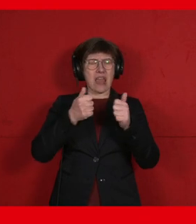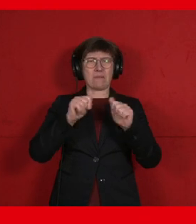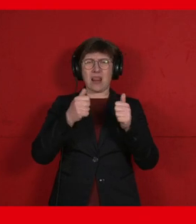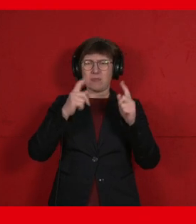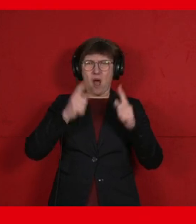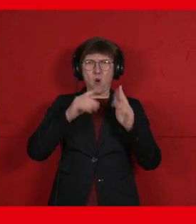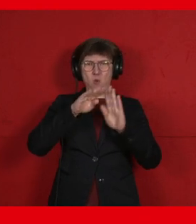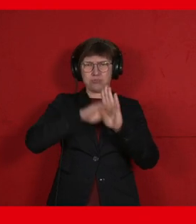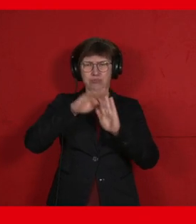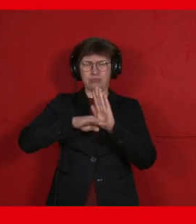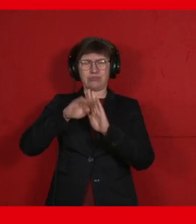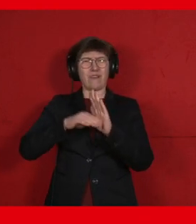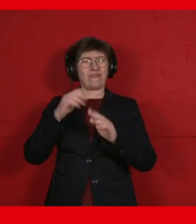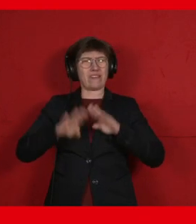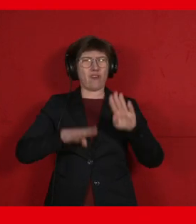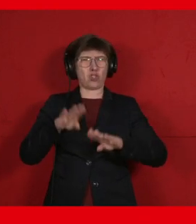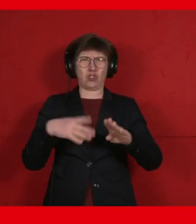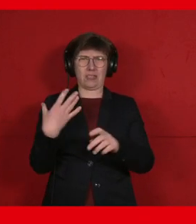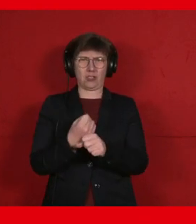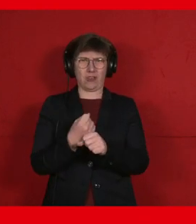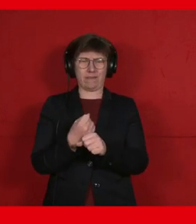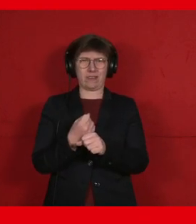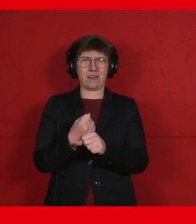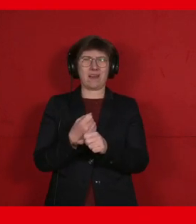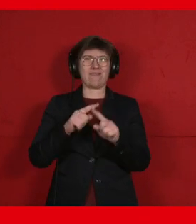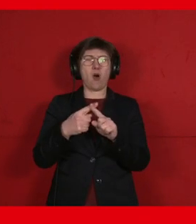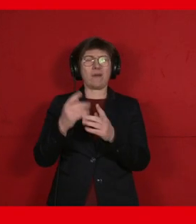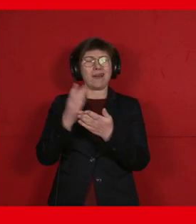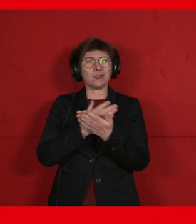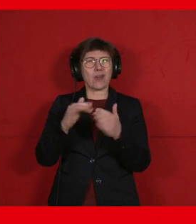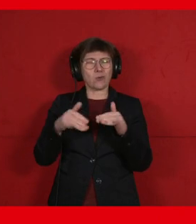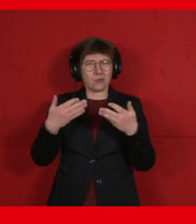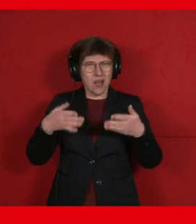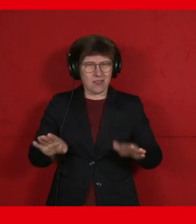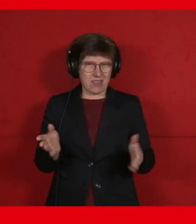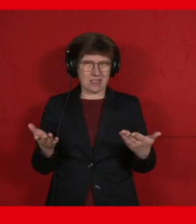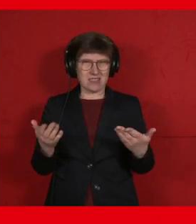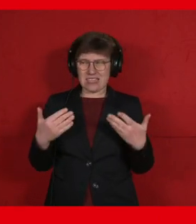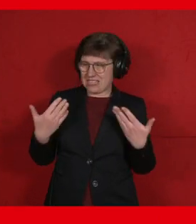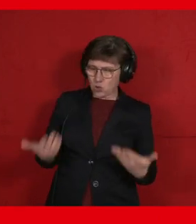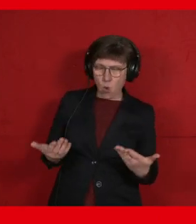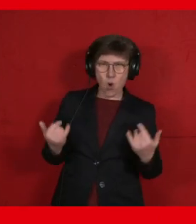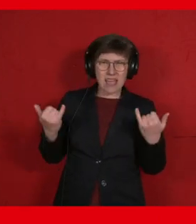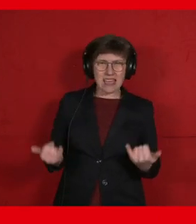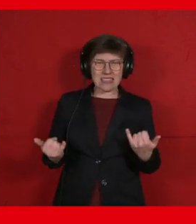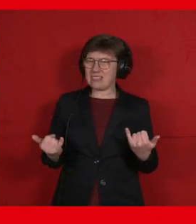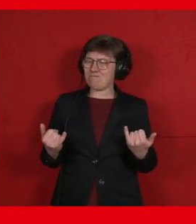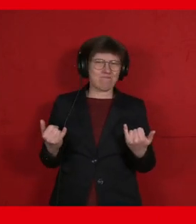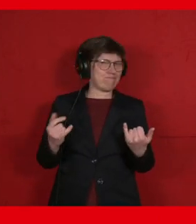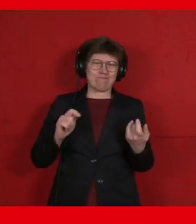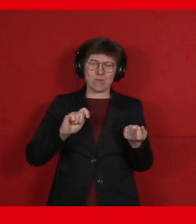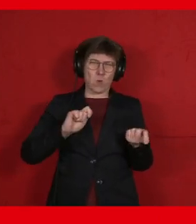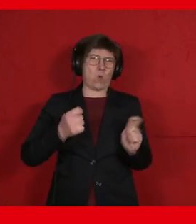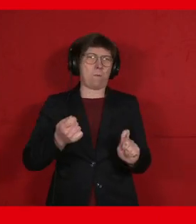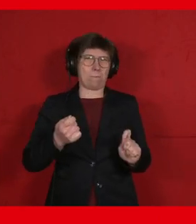wo wirklich ein solcher Fortschritt erzielt worden ist, weil irgendwann die Entscheidung getroffen worden ist, so an der Stelle wird jetzt etwas